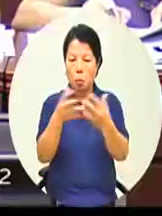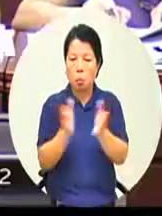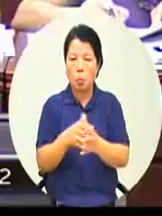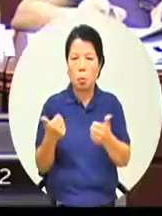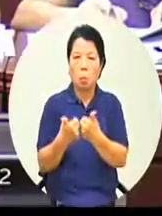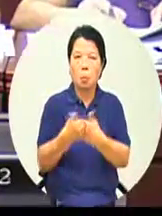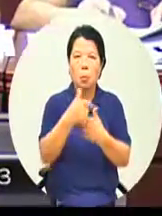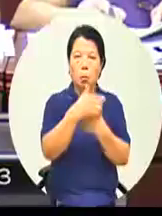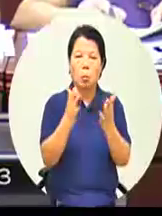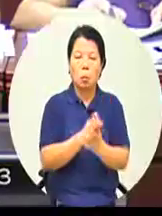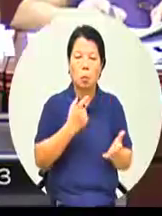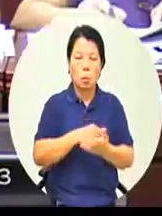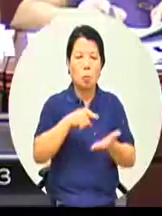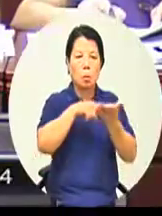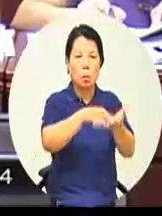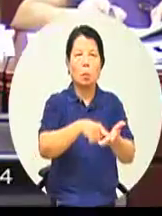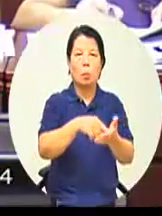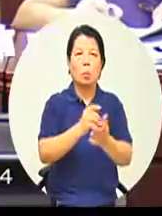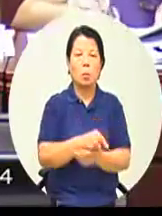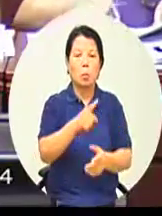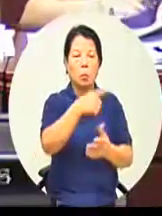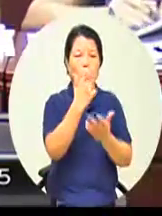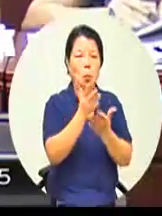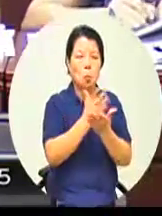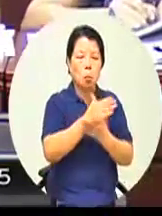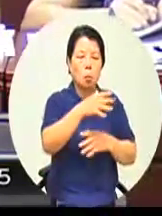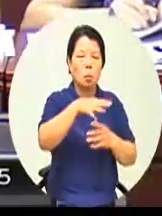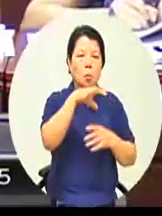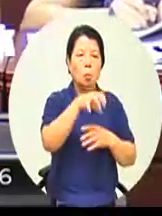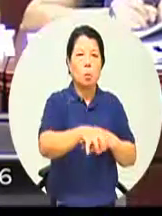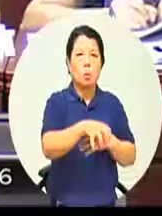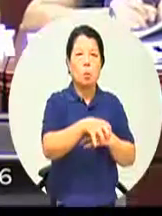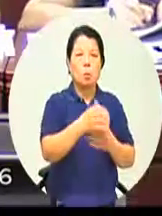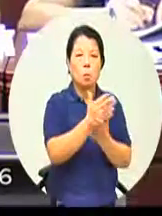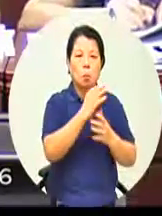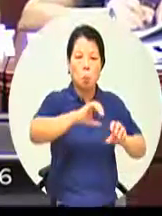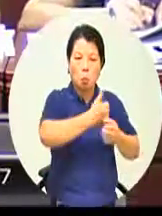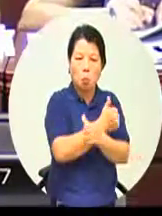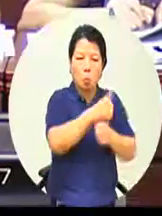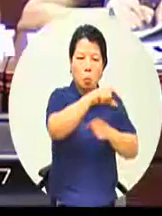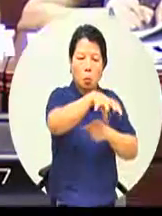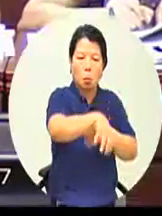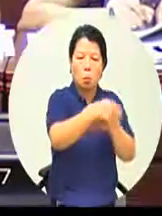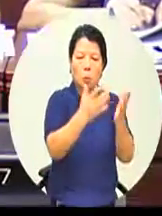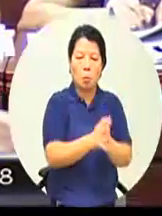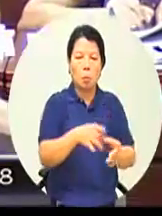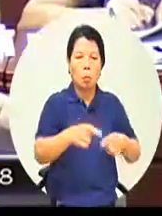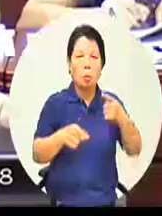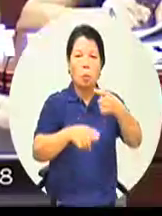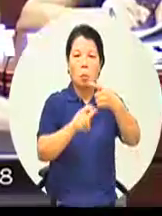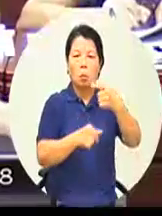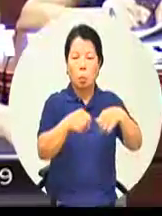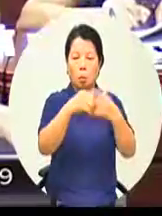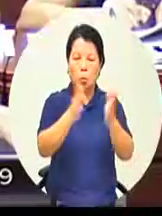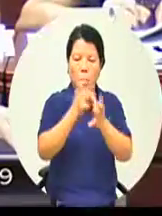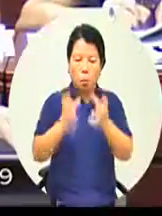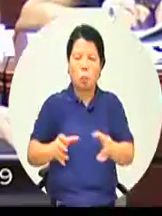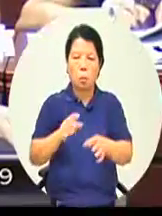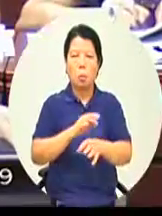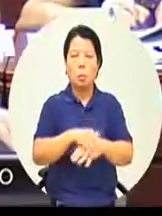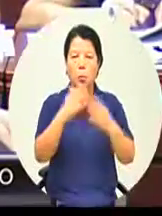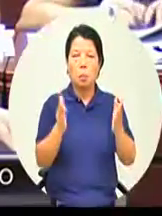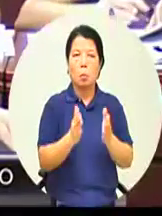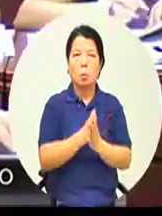员额，还要报给全序部，所以预计最快的时间应该在明年1月才能够正式成立。整个员额是希望